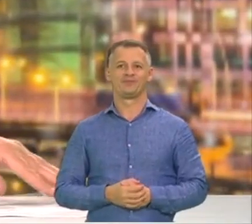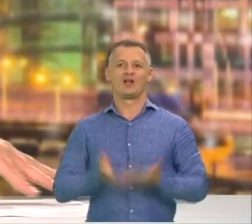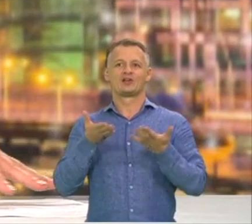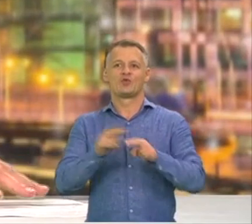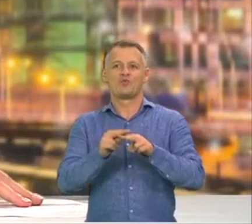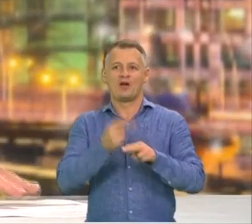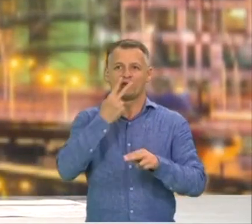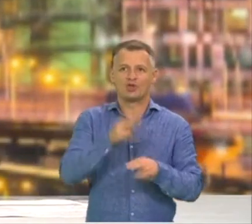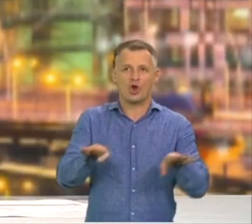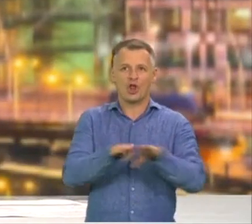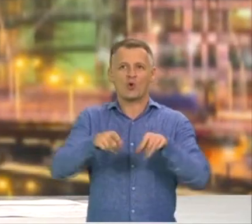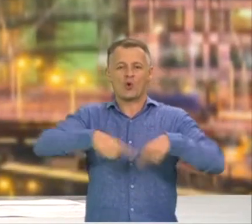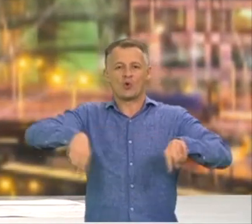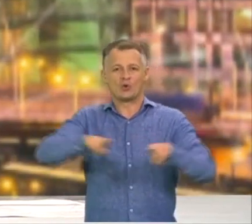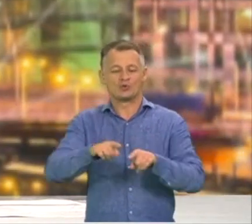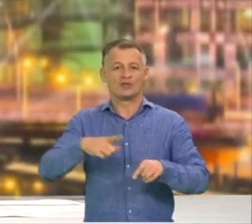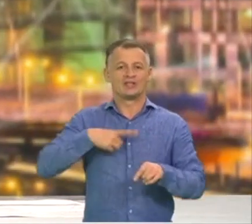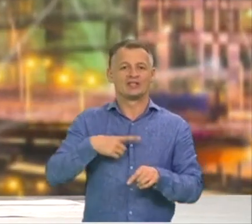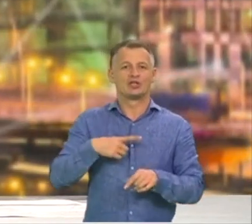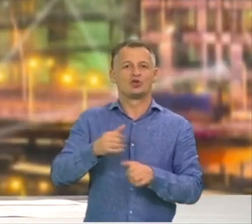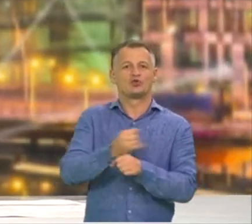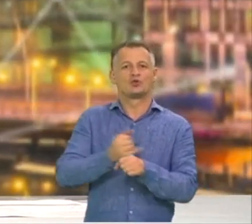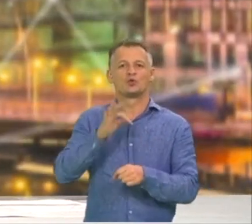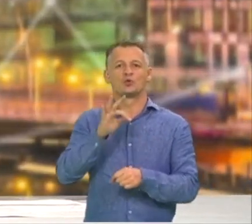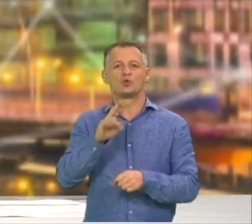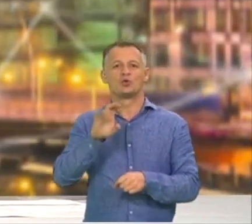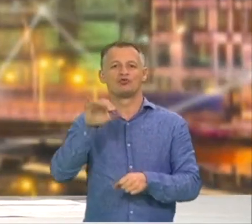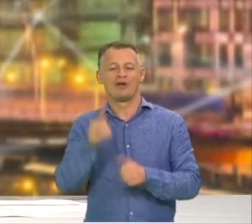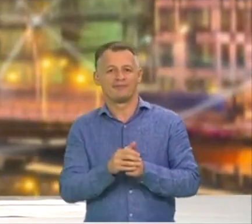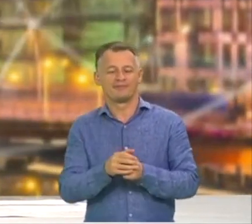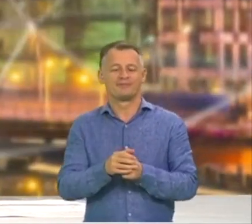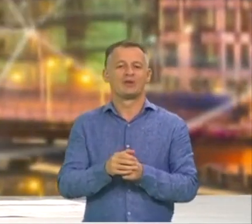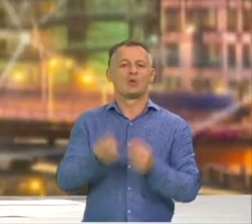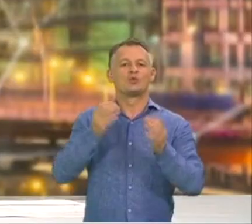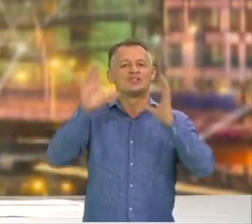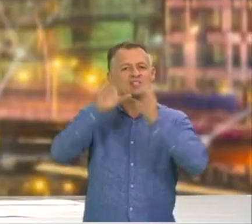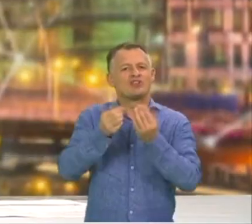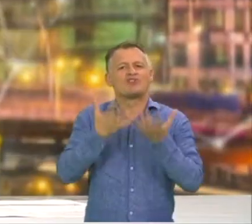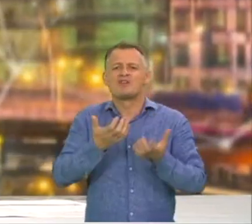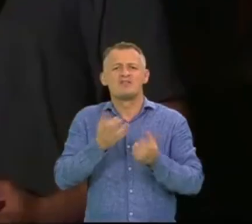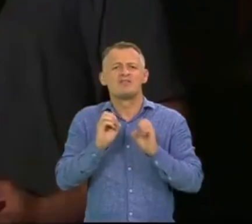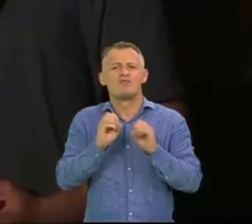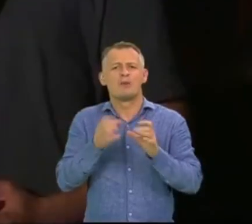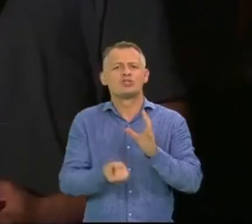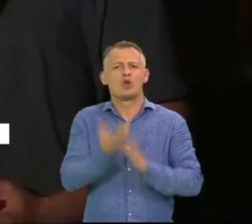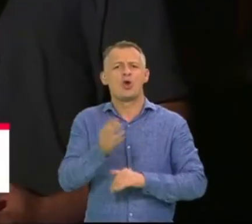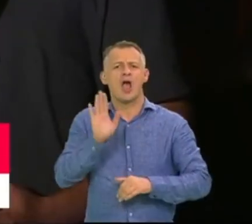Așa cum am văzut, colegul meu Cristian Cosmaciuc se află în județul Tulcea și vine cu mai multe amănunte. Bună seara, Cristi, ce informații noi ai?